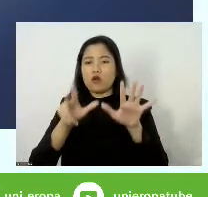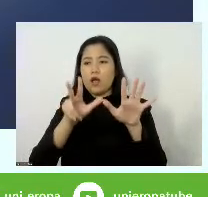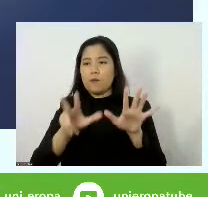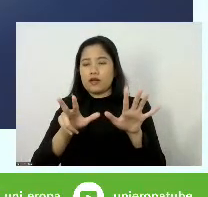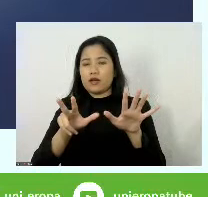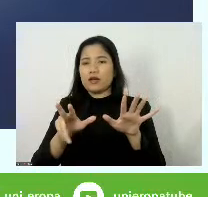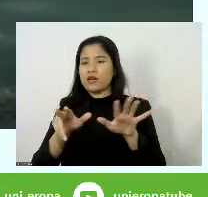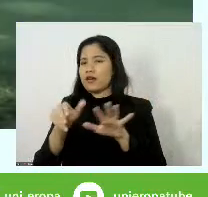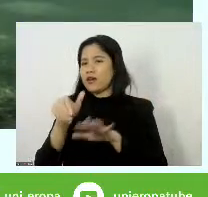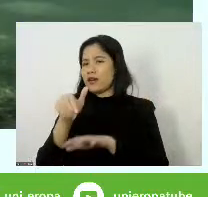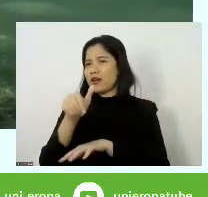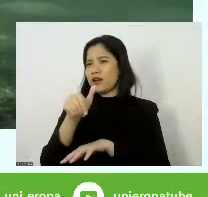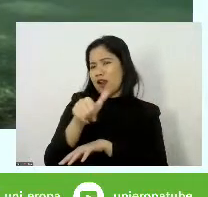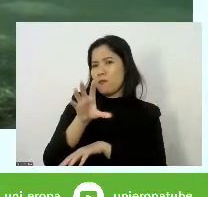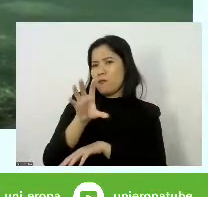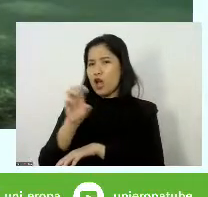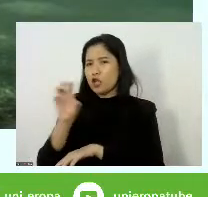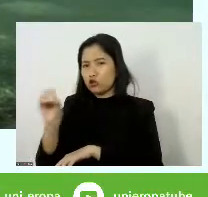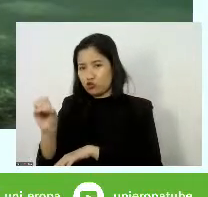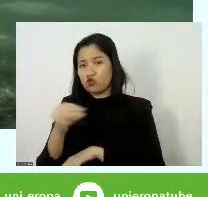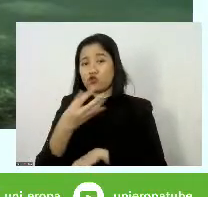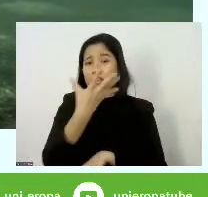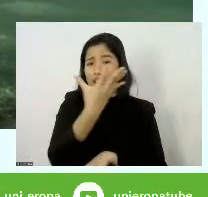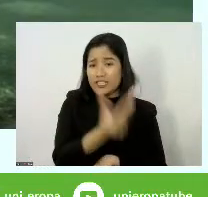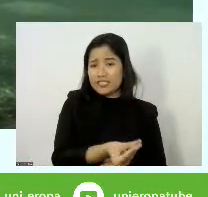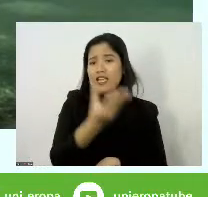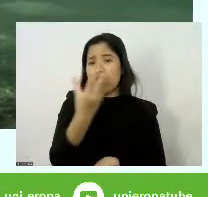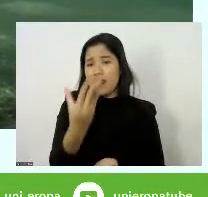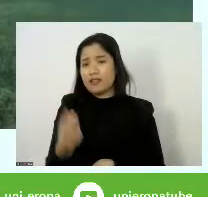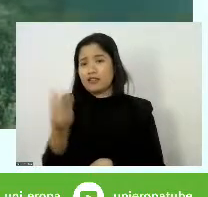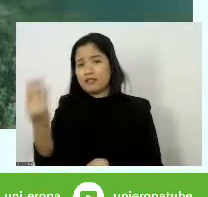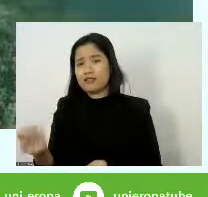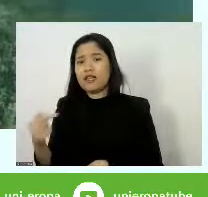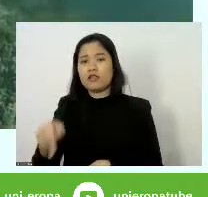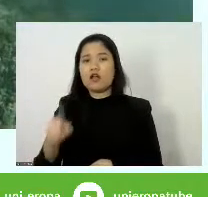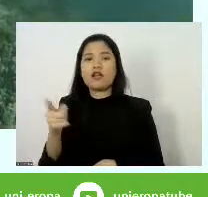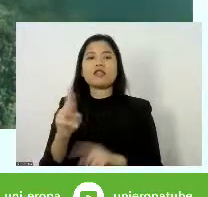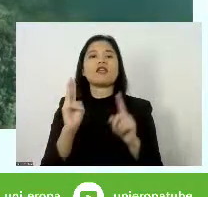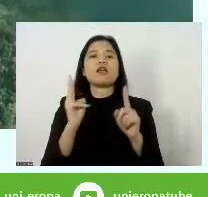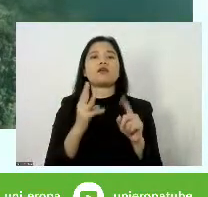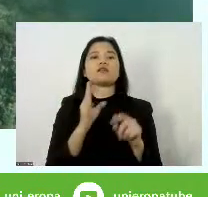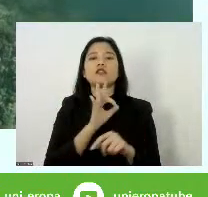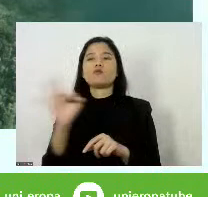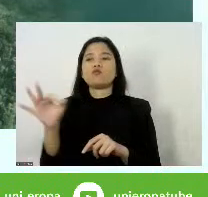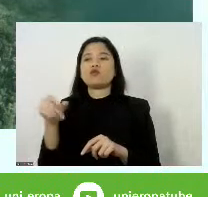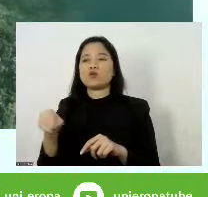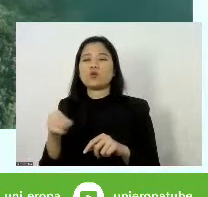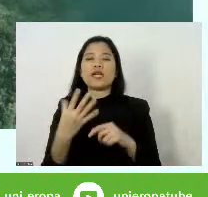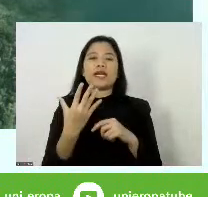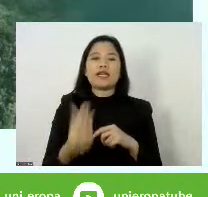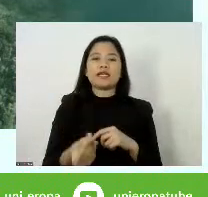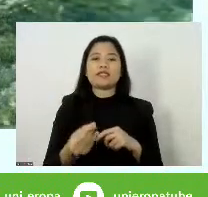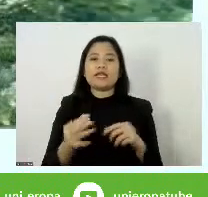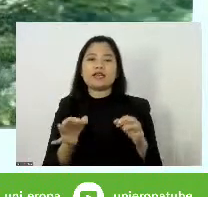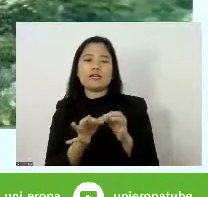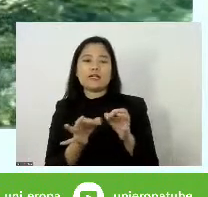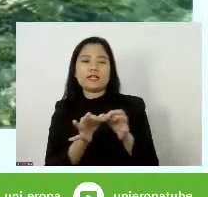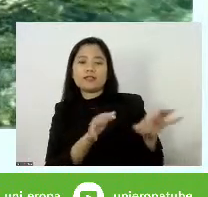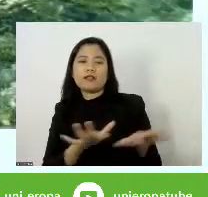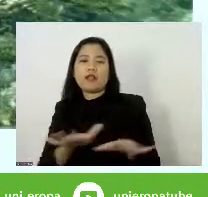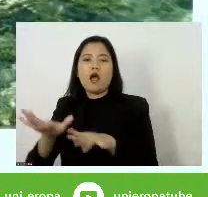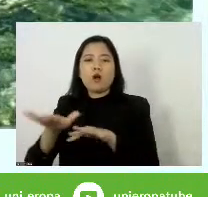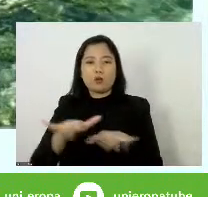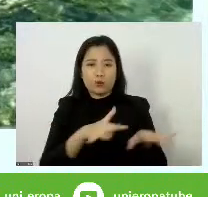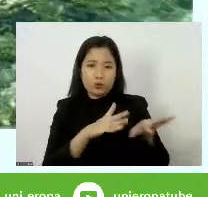78610a desa itu masih ada sekitar 13ribuan itu Desa pesisir baik yang